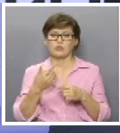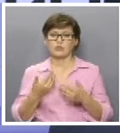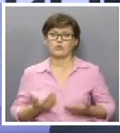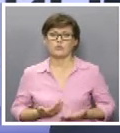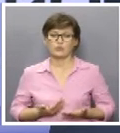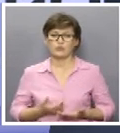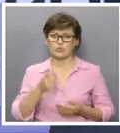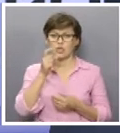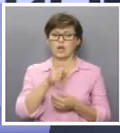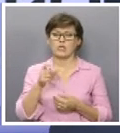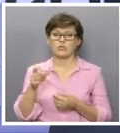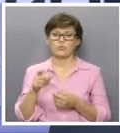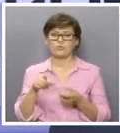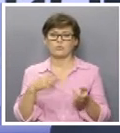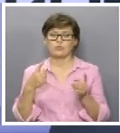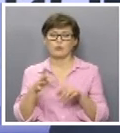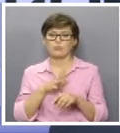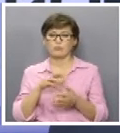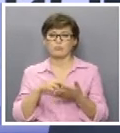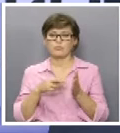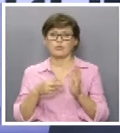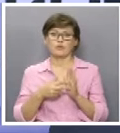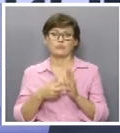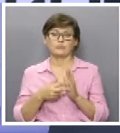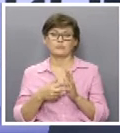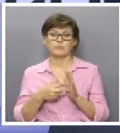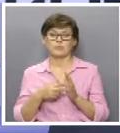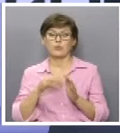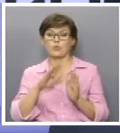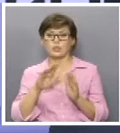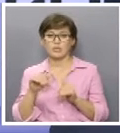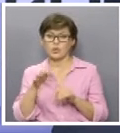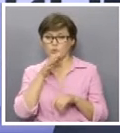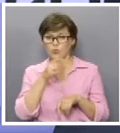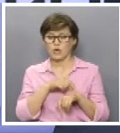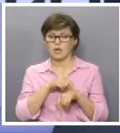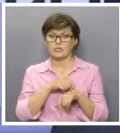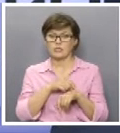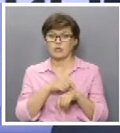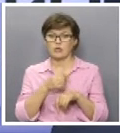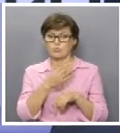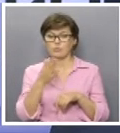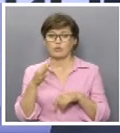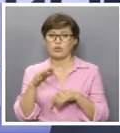автокөліктері көшіріледі деп отырмыз. Одан кейінгі кезеңде бұл